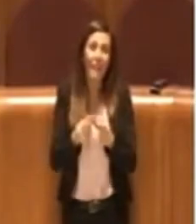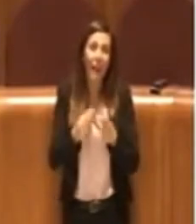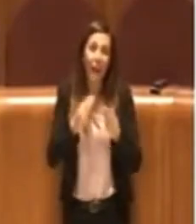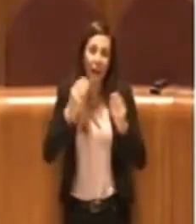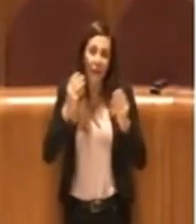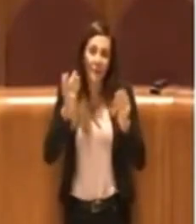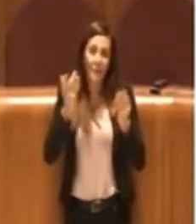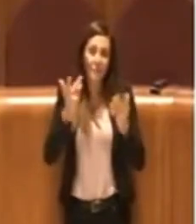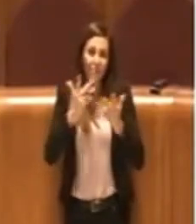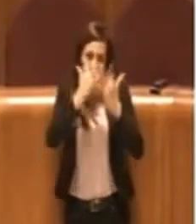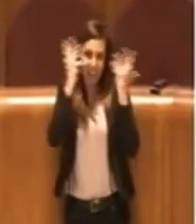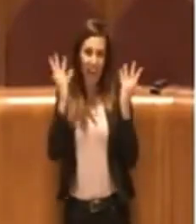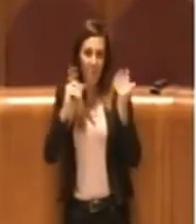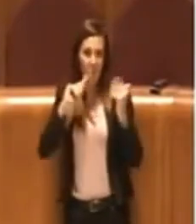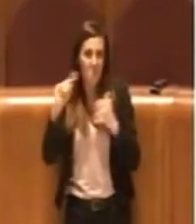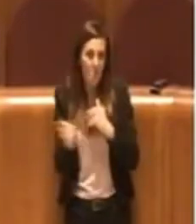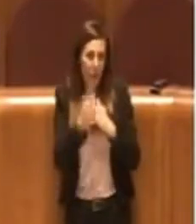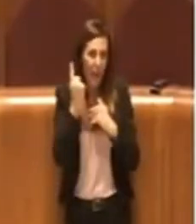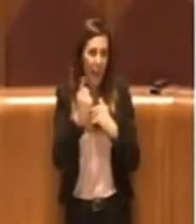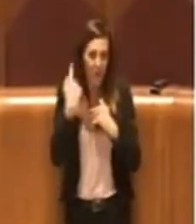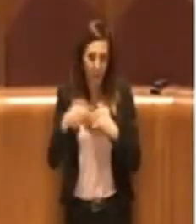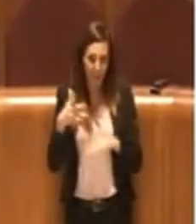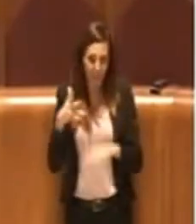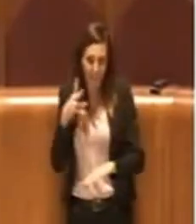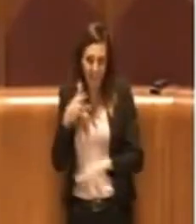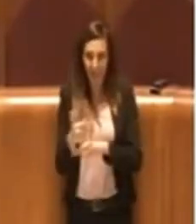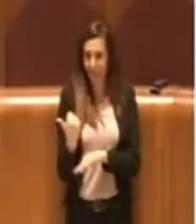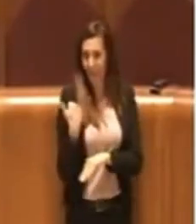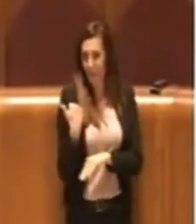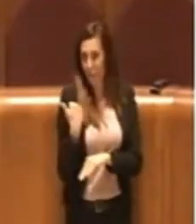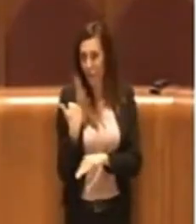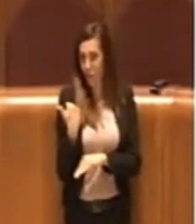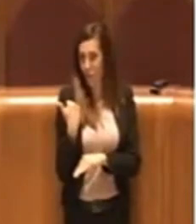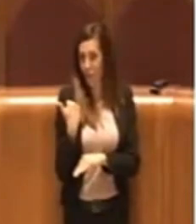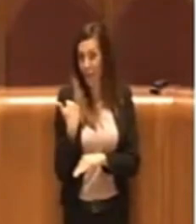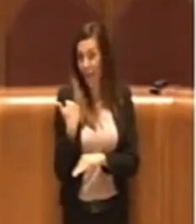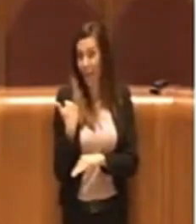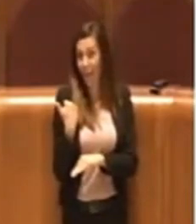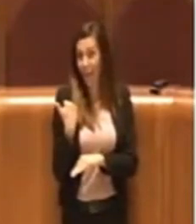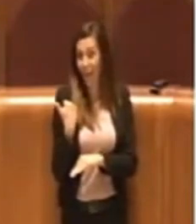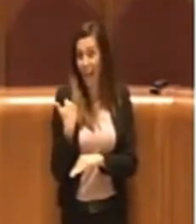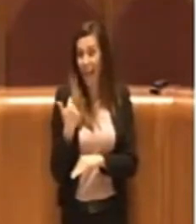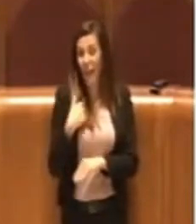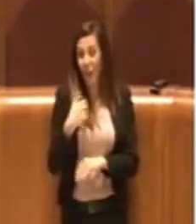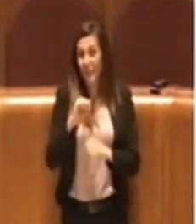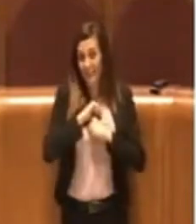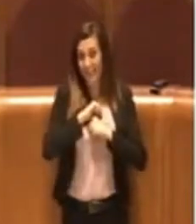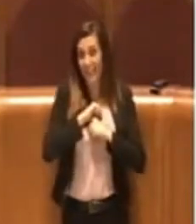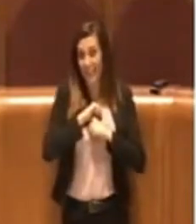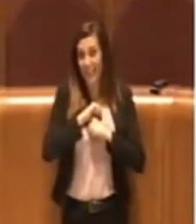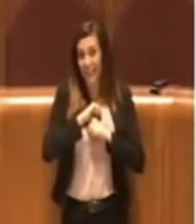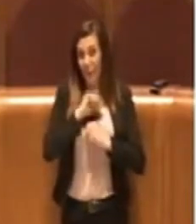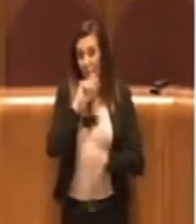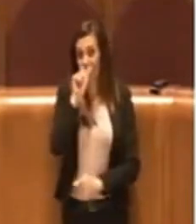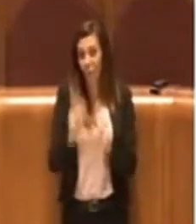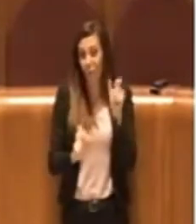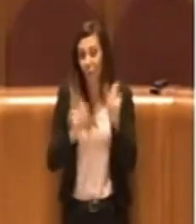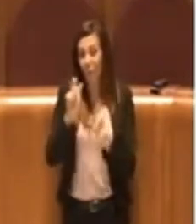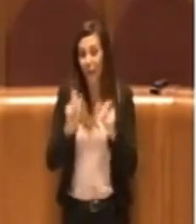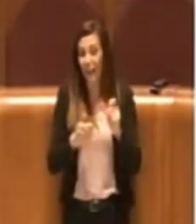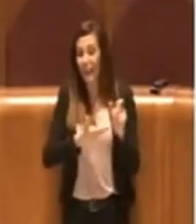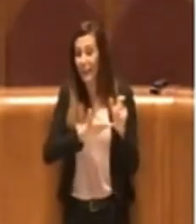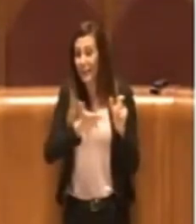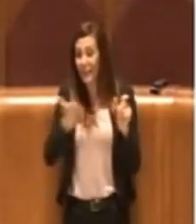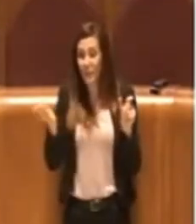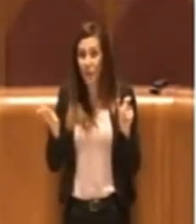anche rispetto all'ultimo intervento, e anche agli interventi precedenti. Io vedo che, insomma, le persone che magari sono